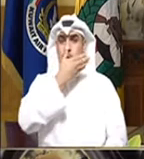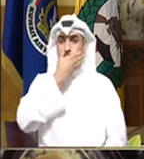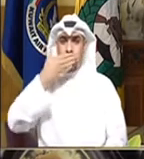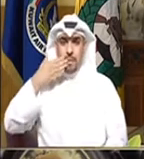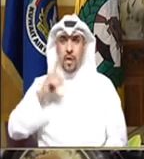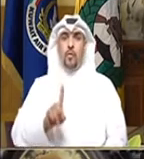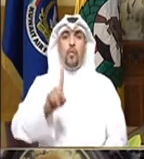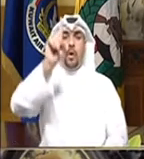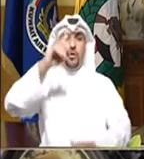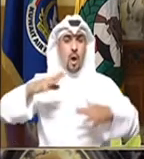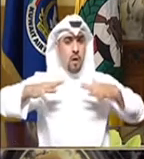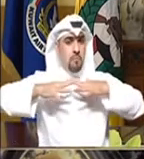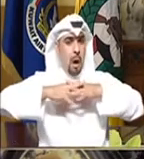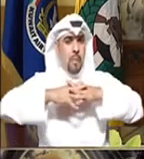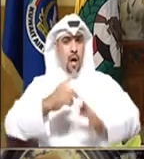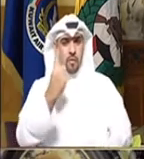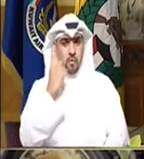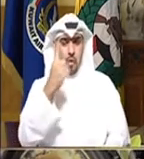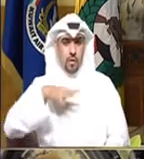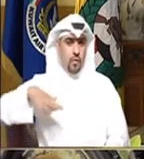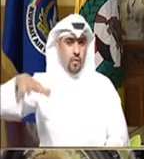صفوفها وغاياتها